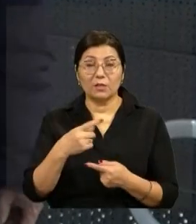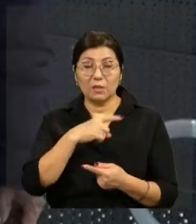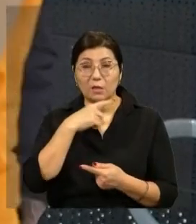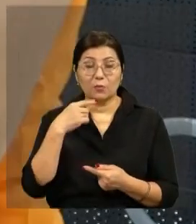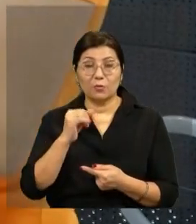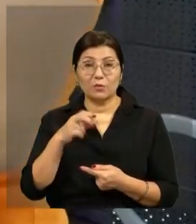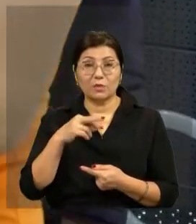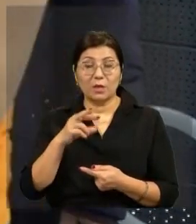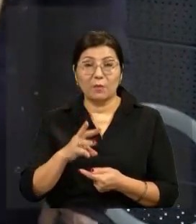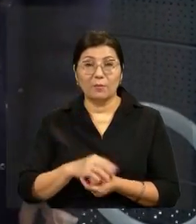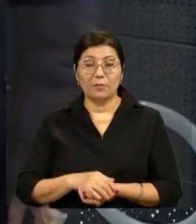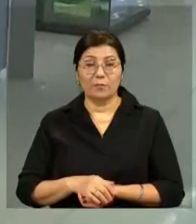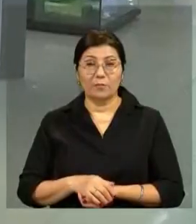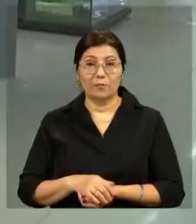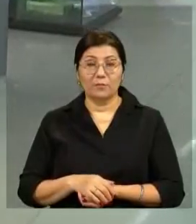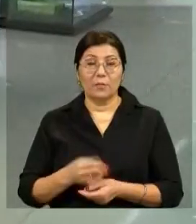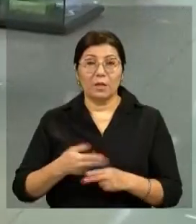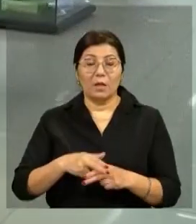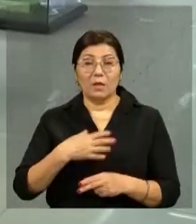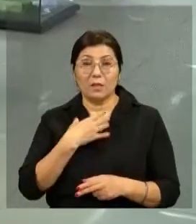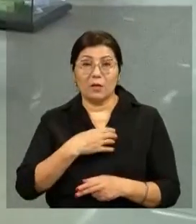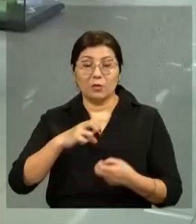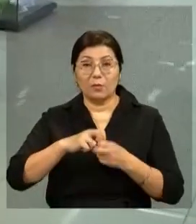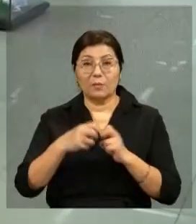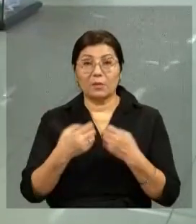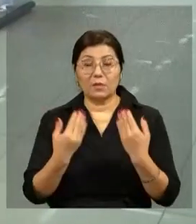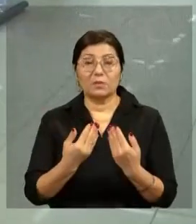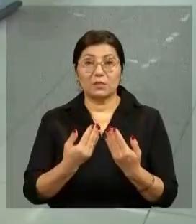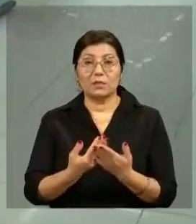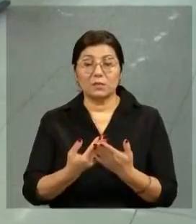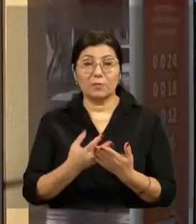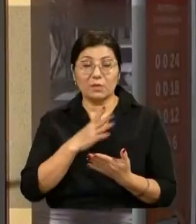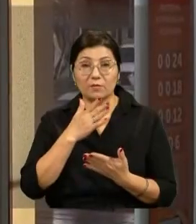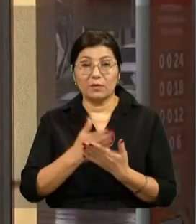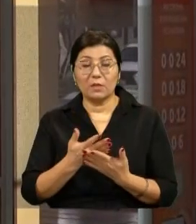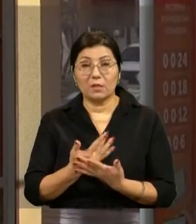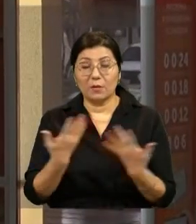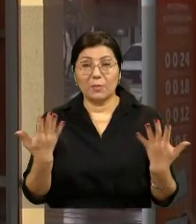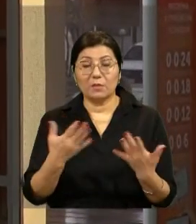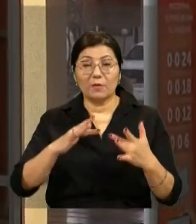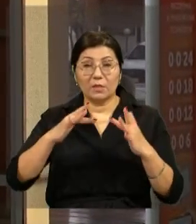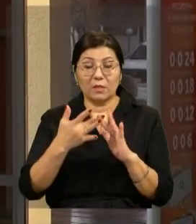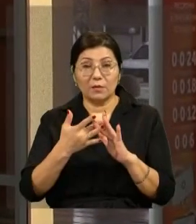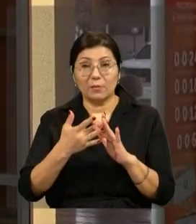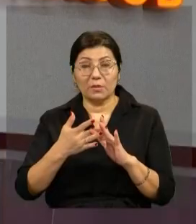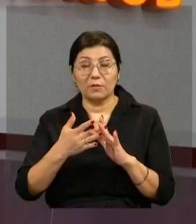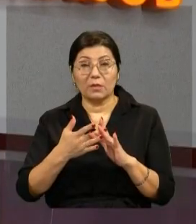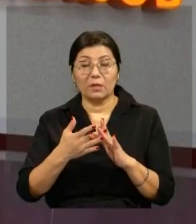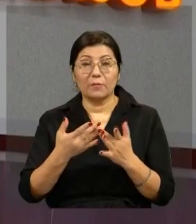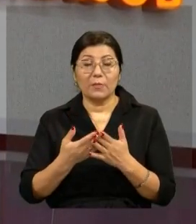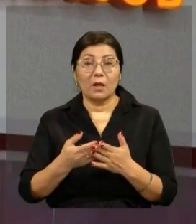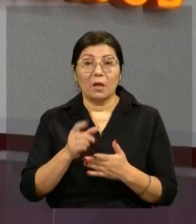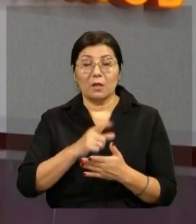рассрочке, если есть акции. Это актуальная проблема. Сейчас в эпоху повсеместного распространения информационных технологий